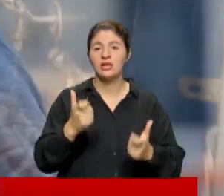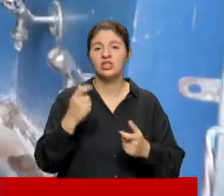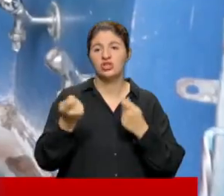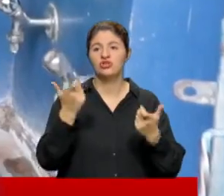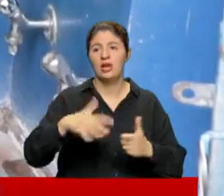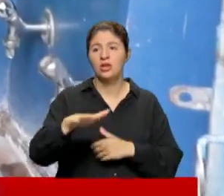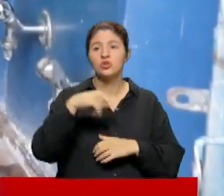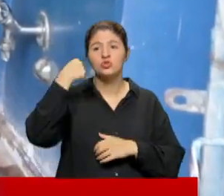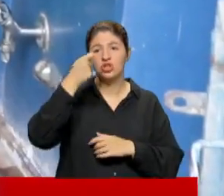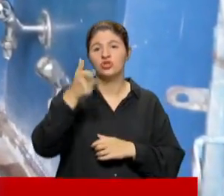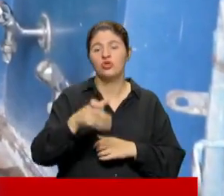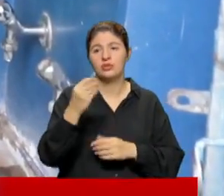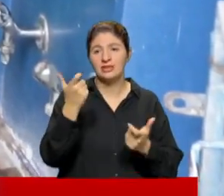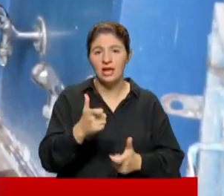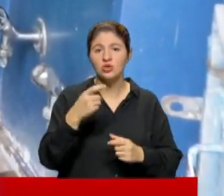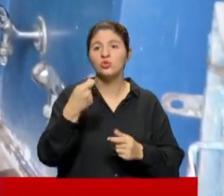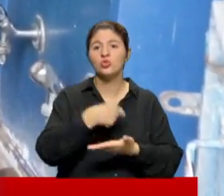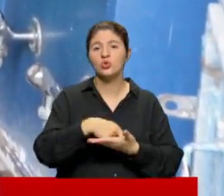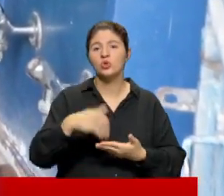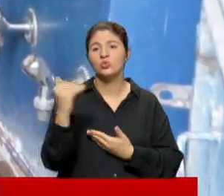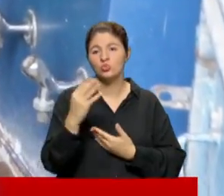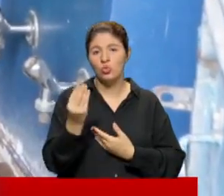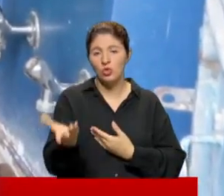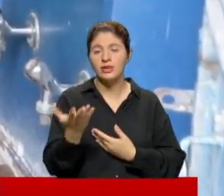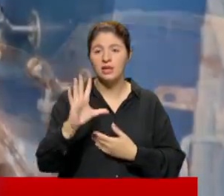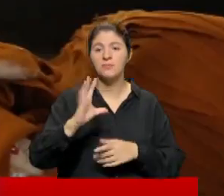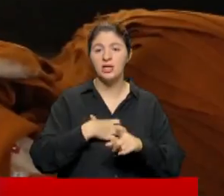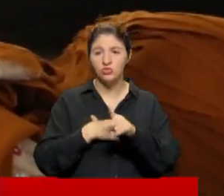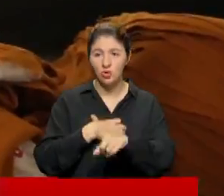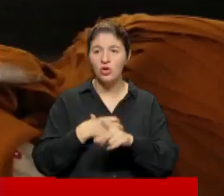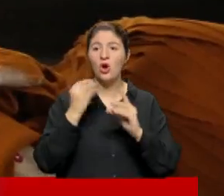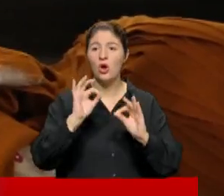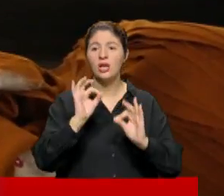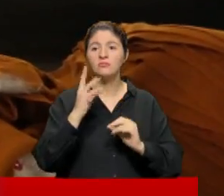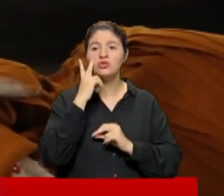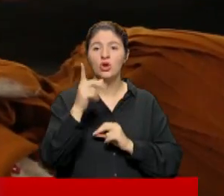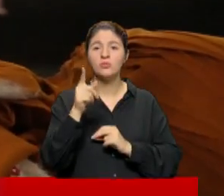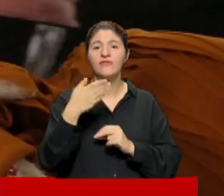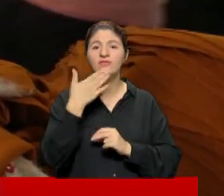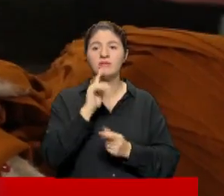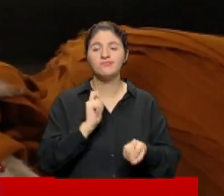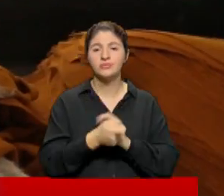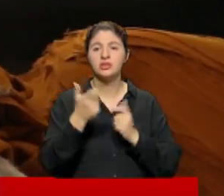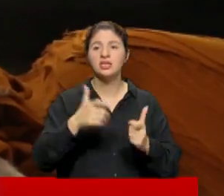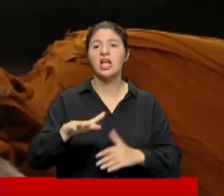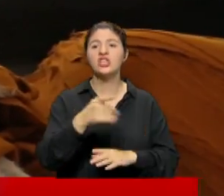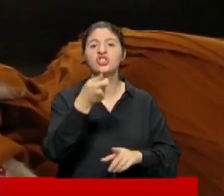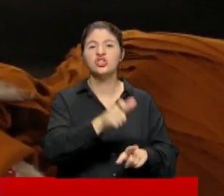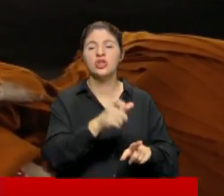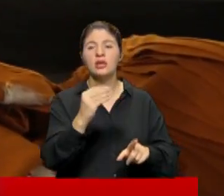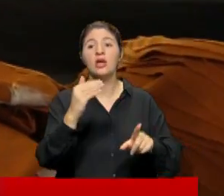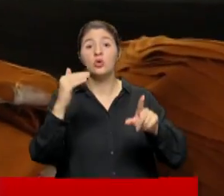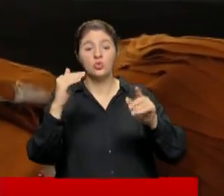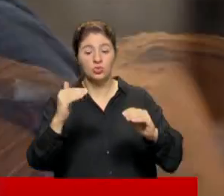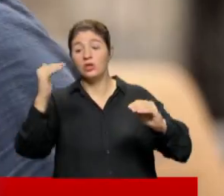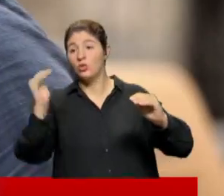alanı Suriyeli işçinin olduğu yerde ücretler de düşüyor yani patronlar önemli oranda bunu fırsata çevirip yerli işçileri de daha ucuza